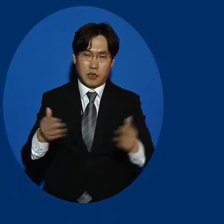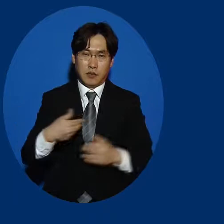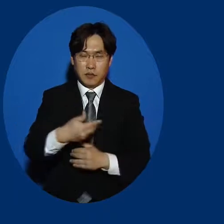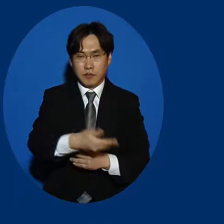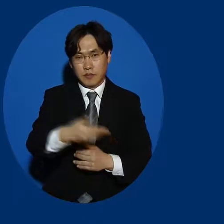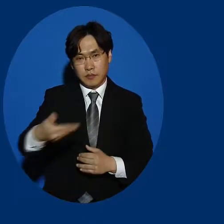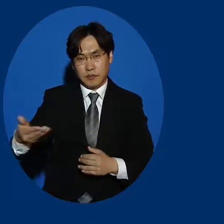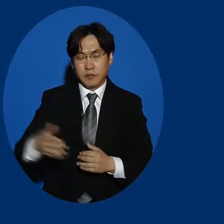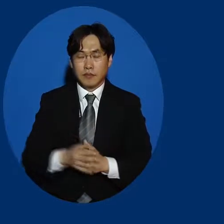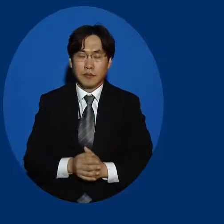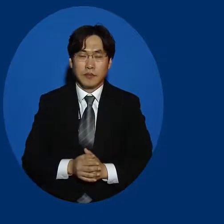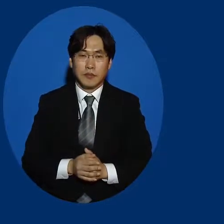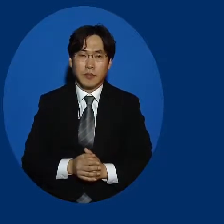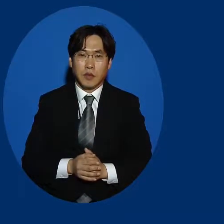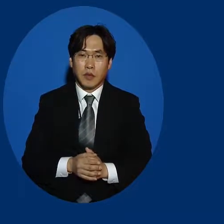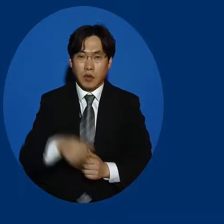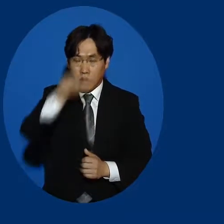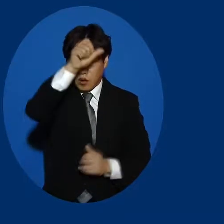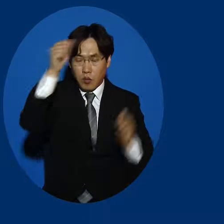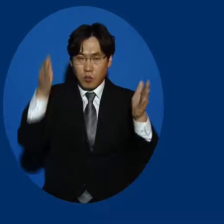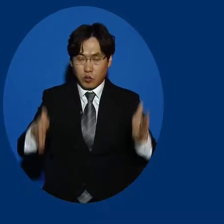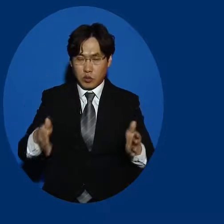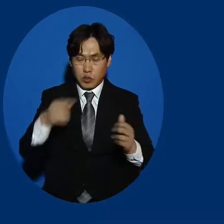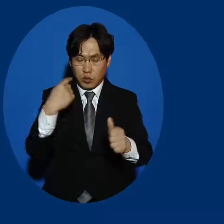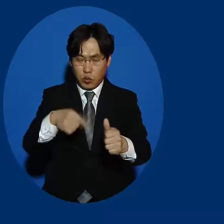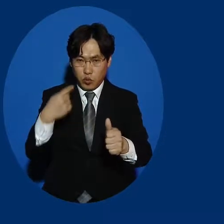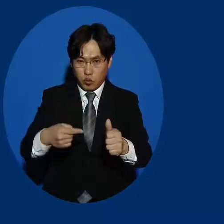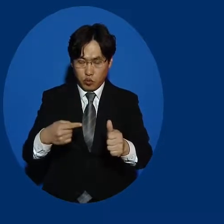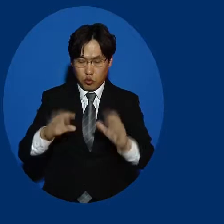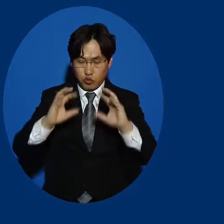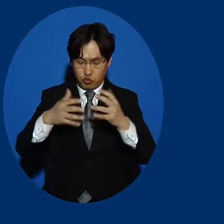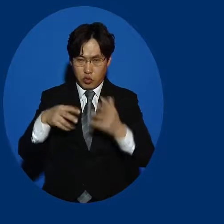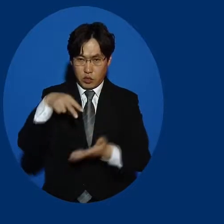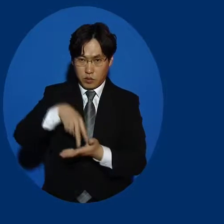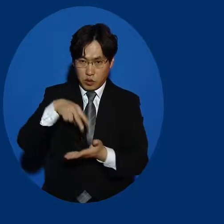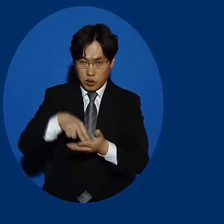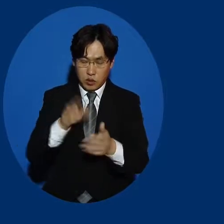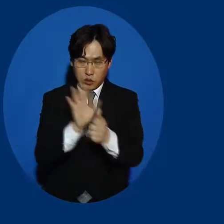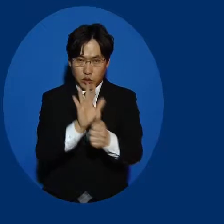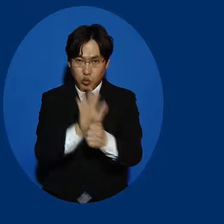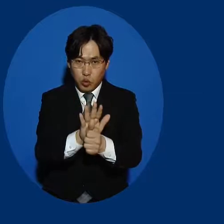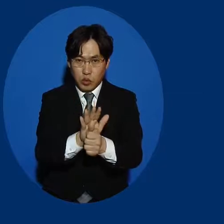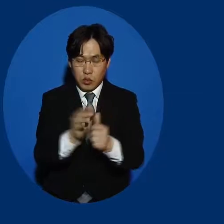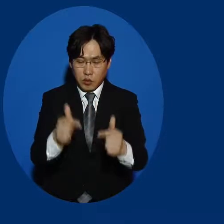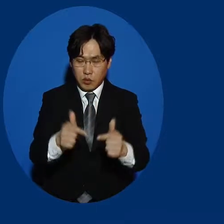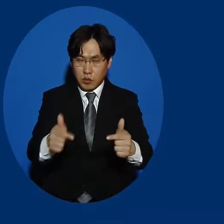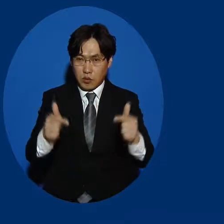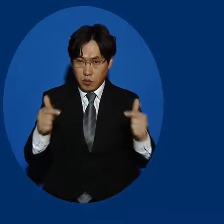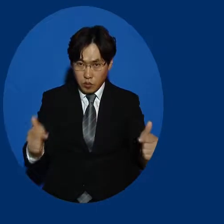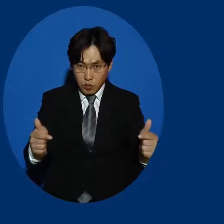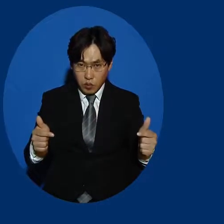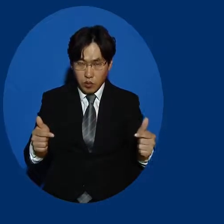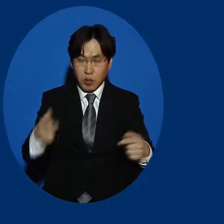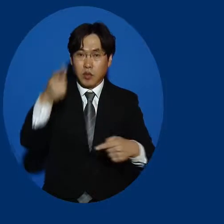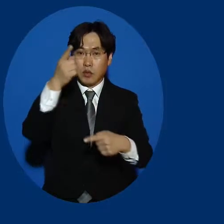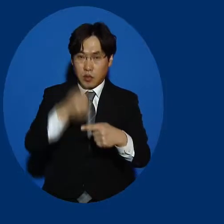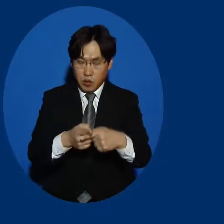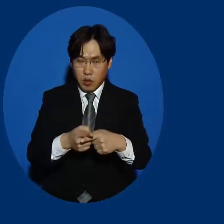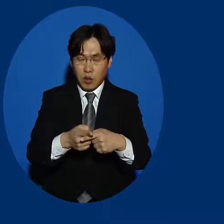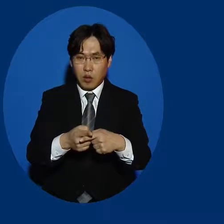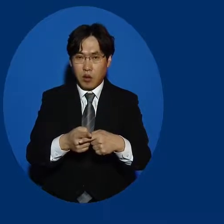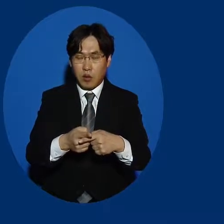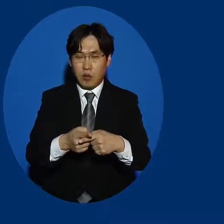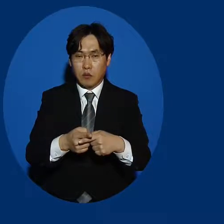그런데 평생교육을 국가적인 차원에서 계속해서 지원을 늘려가다 보니